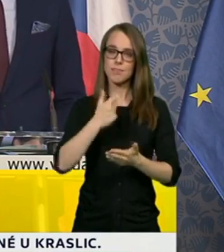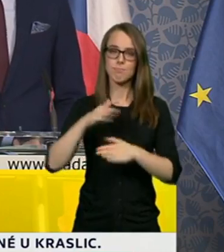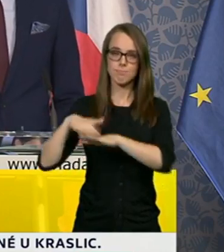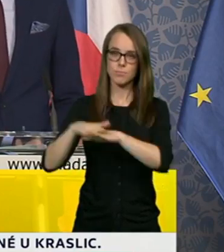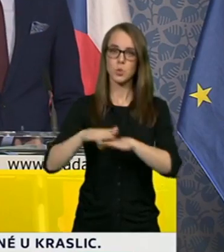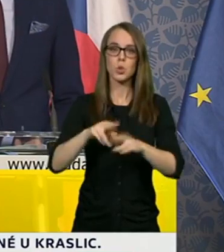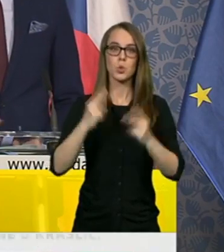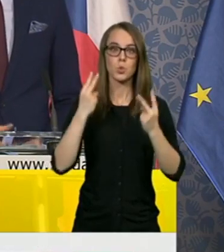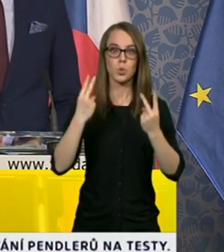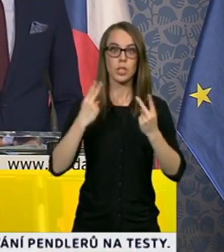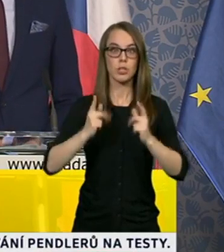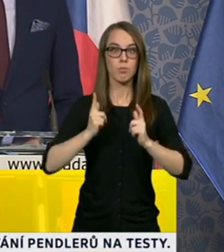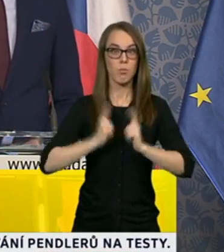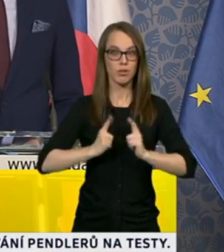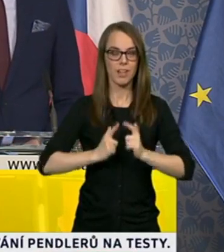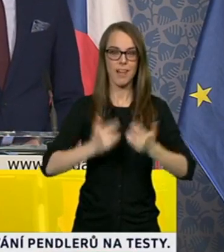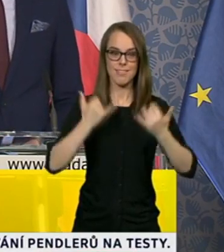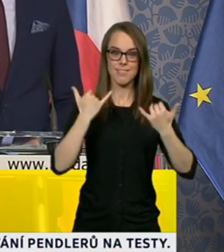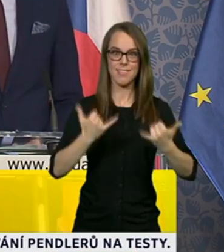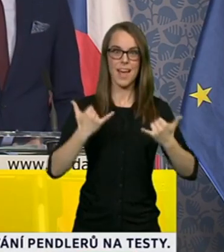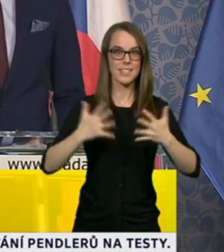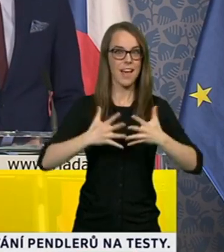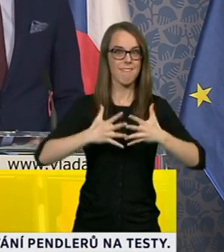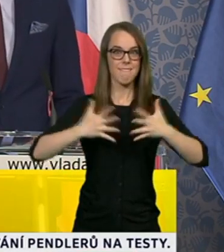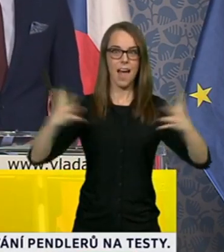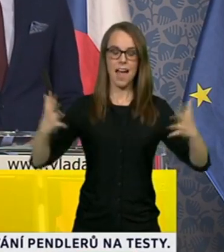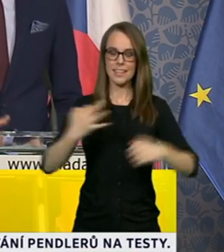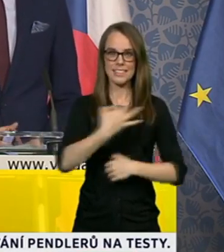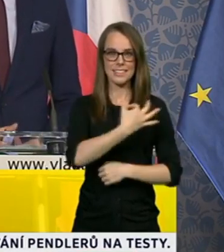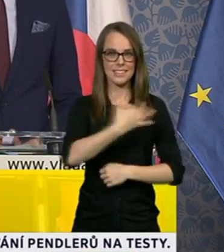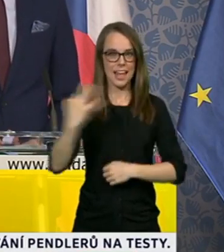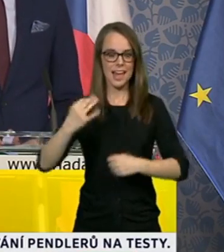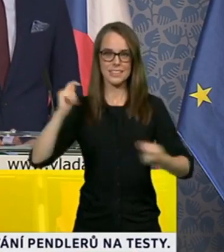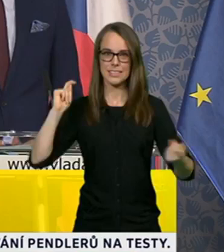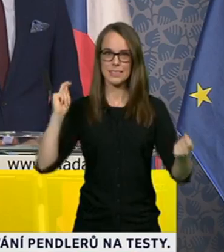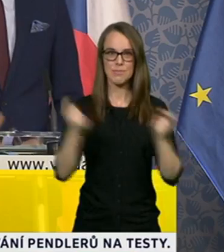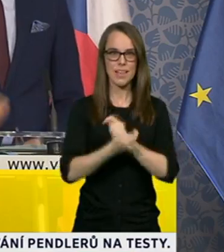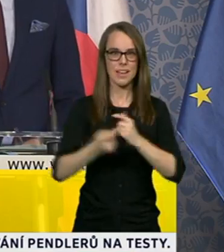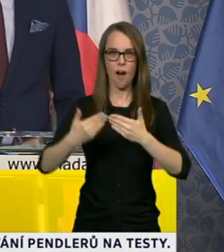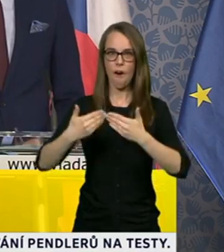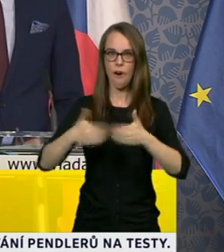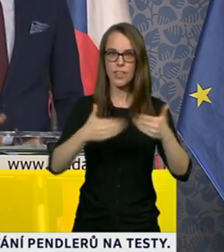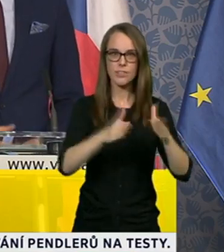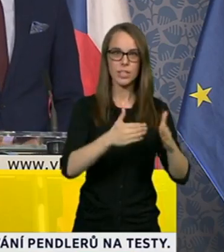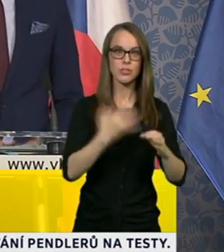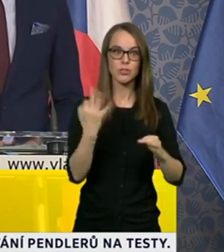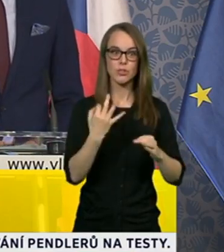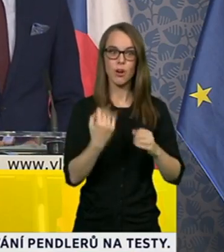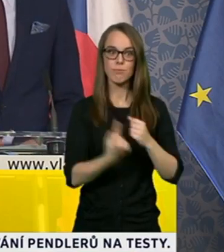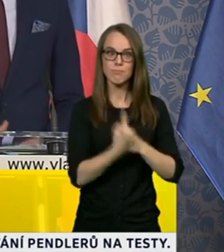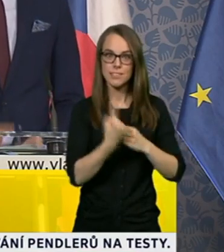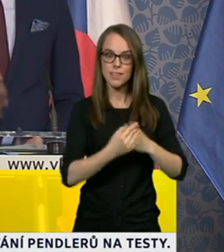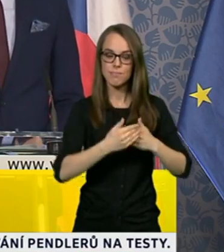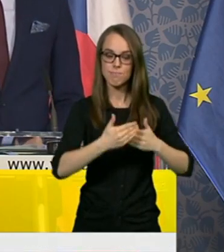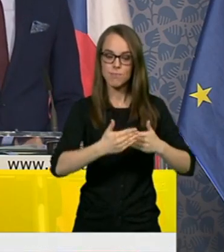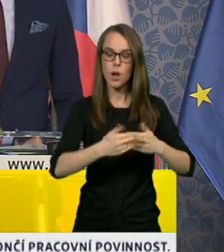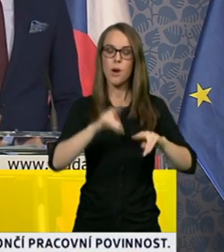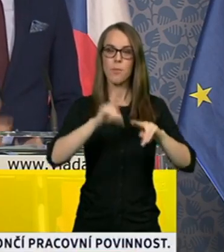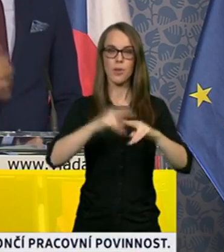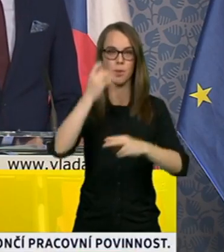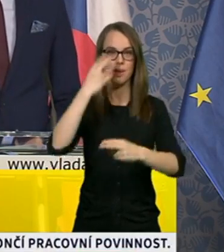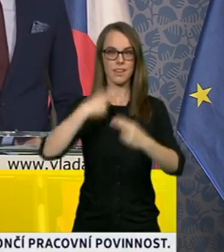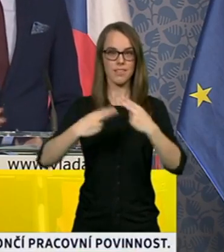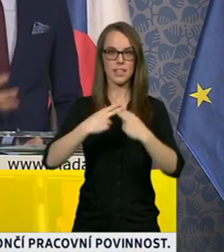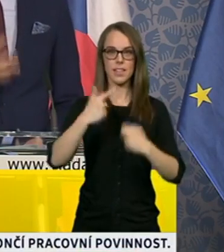této dnešní velké vlně další poslední vlna rozvolnění opatření 25.5., kde budou tedy